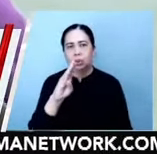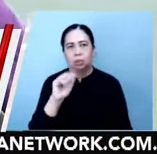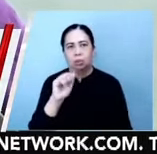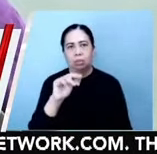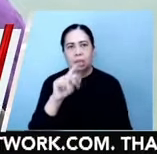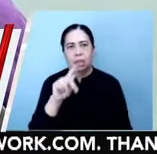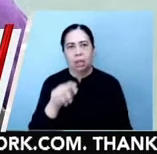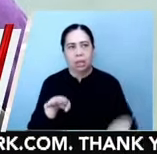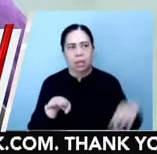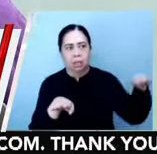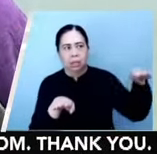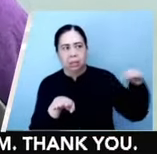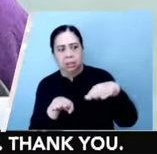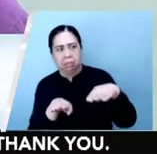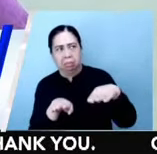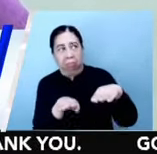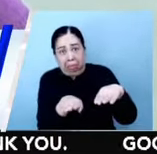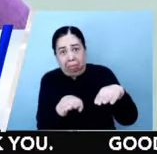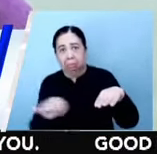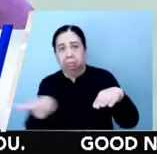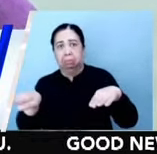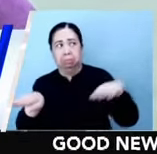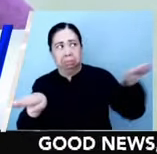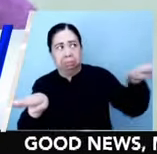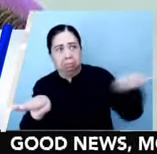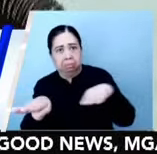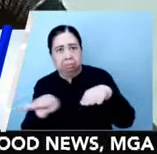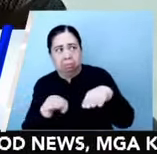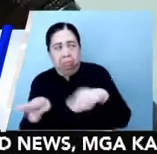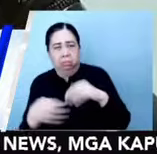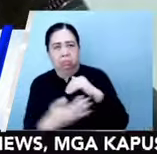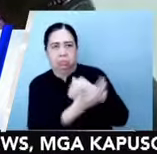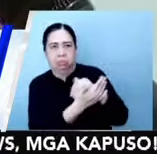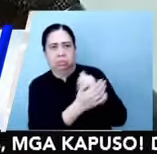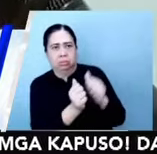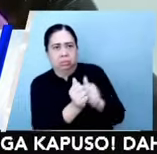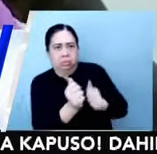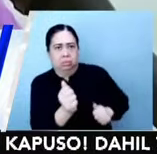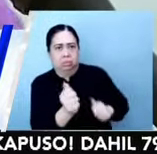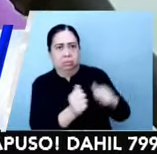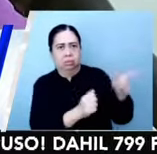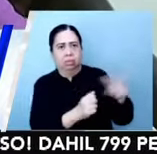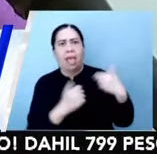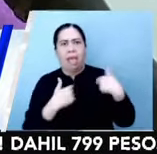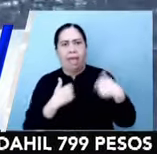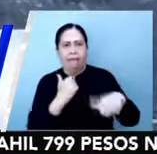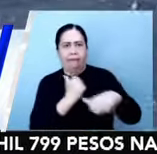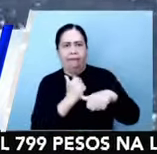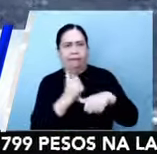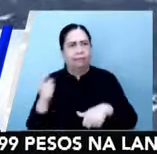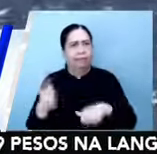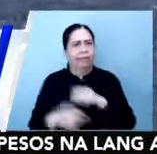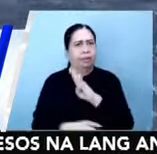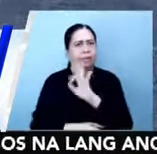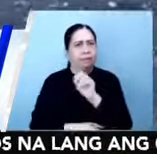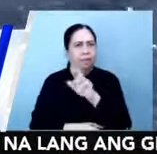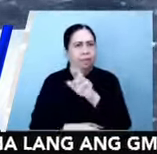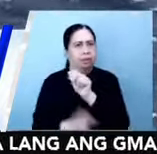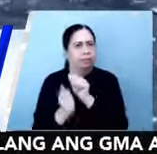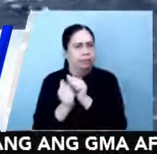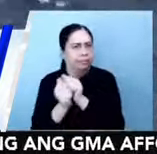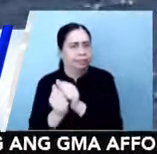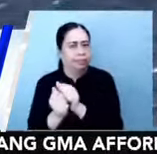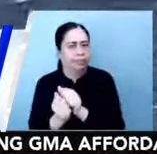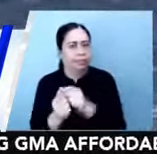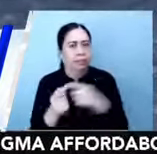lang. Lumalayo kami sa kanila. Total, meron din namang nag-assist na BFAR doon. Doon kami lumalapit. Habang nagigiraan ang